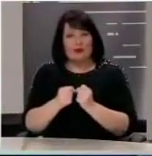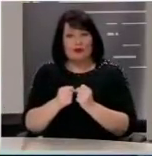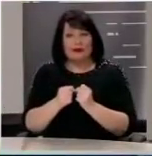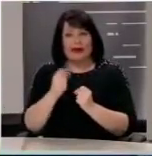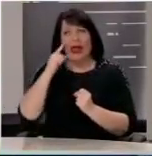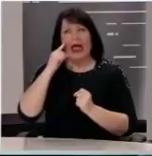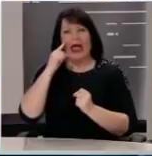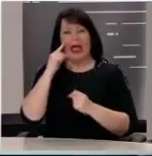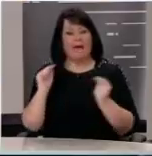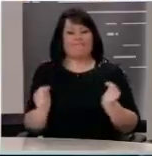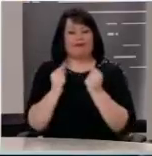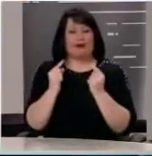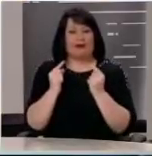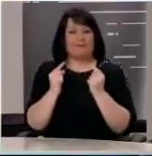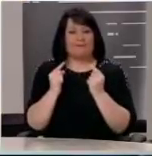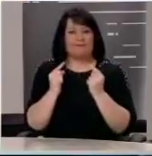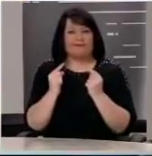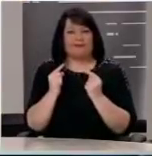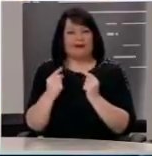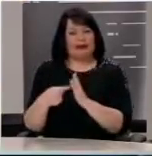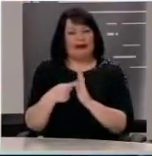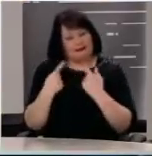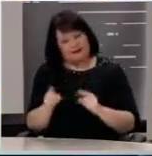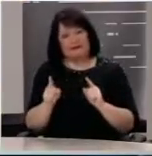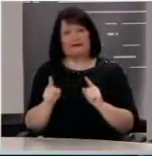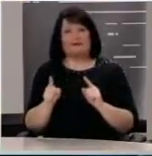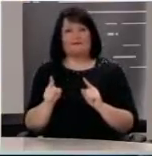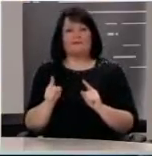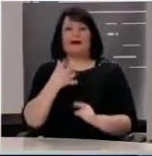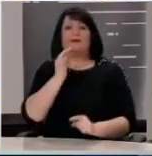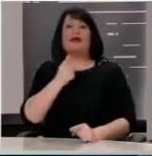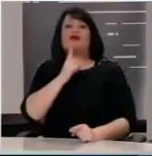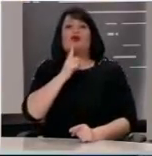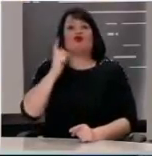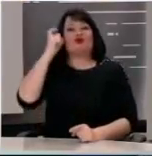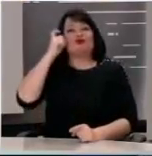αντιπερισπασμό έχει, αν θέλετε, μία παιδιάστικη λογική.